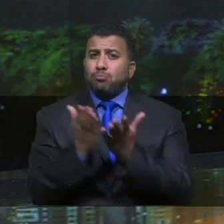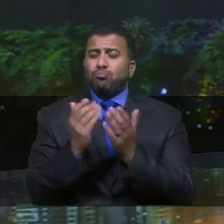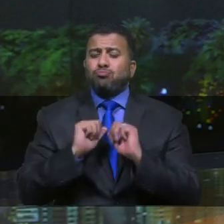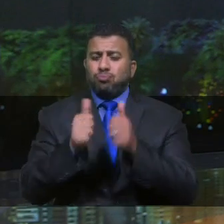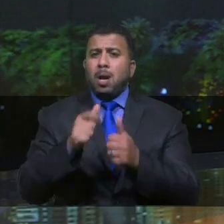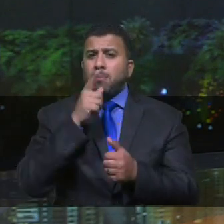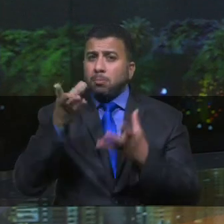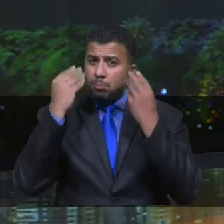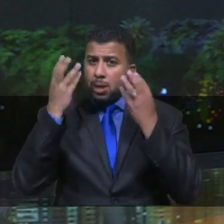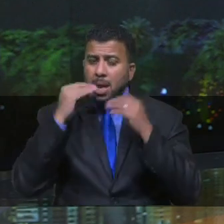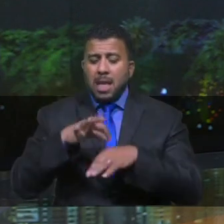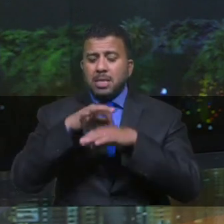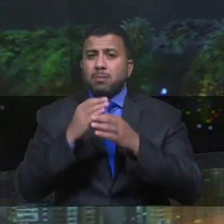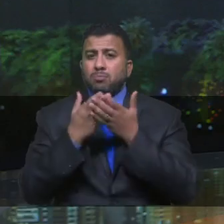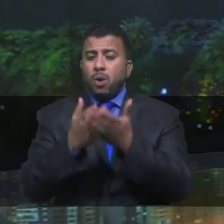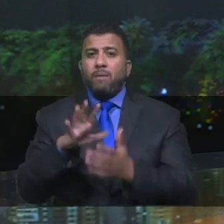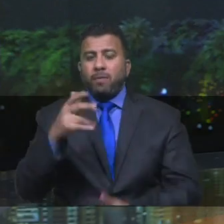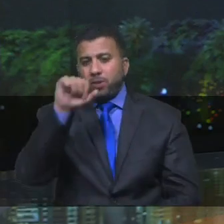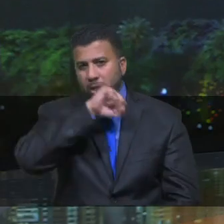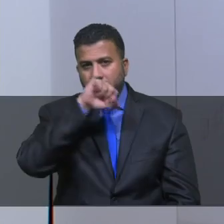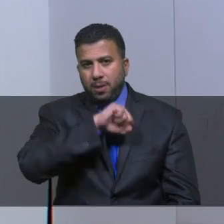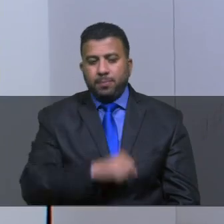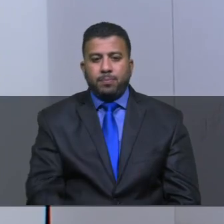ودعما للمبادرات الإنسانية في الإمارة.